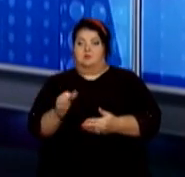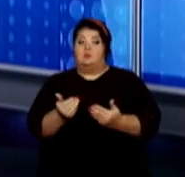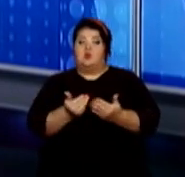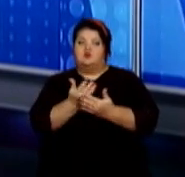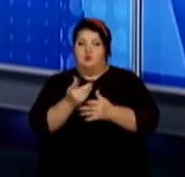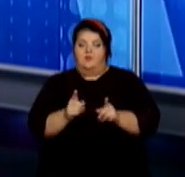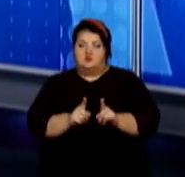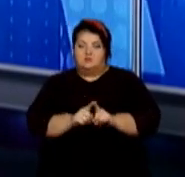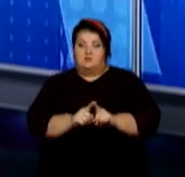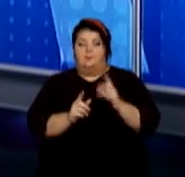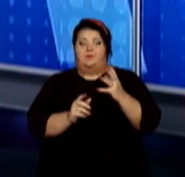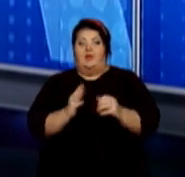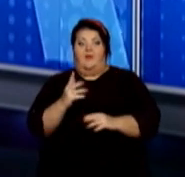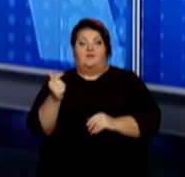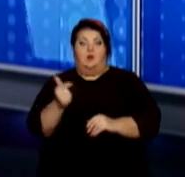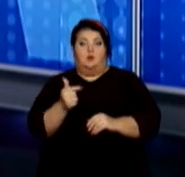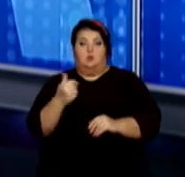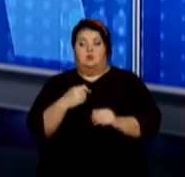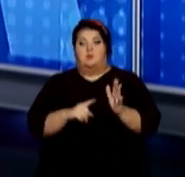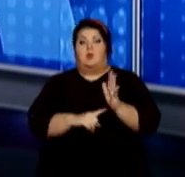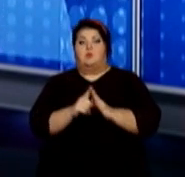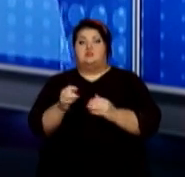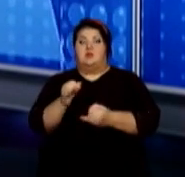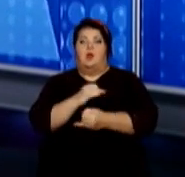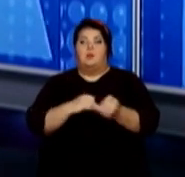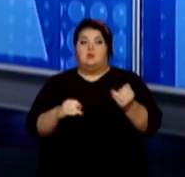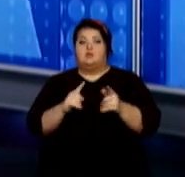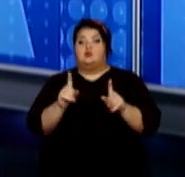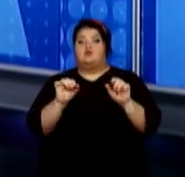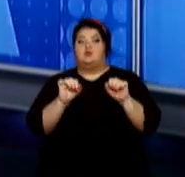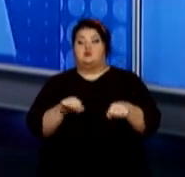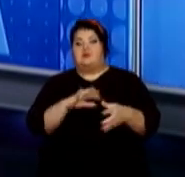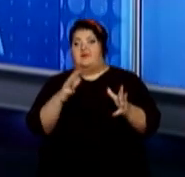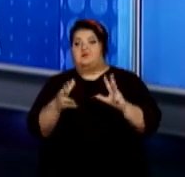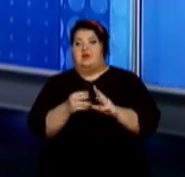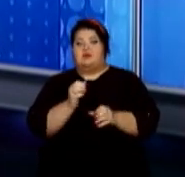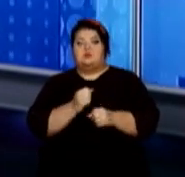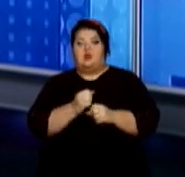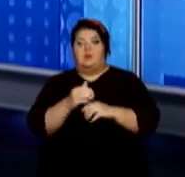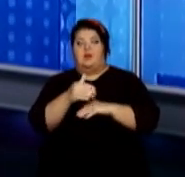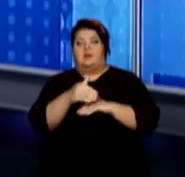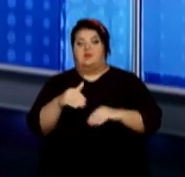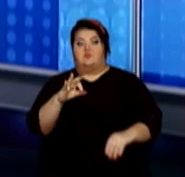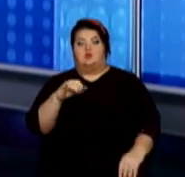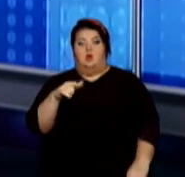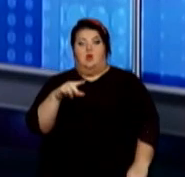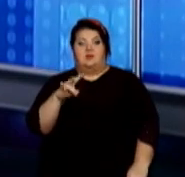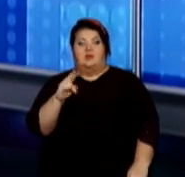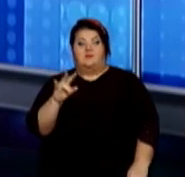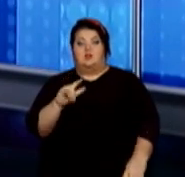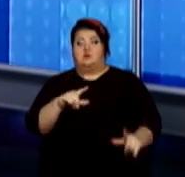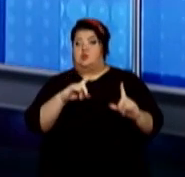тоді, ще в грудні, ми почали обговорювати, що можна взагалі зробити на вулиці Огнівській, щоб пересуватися її